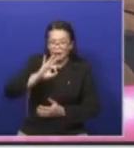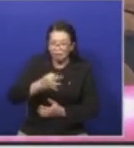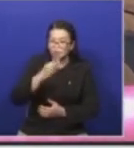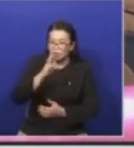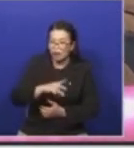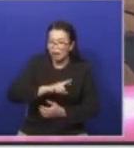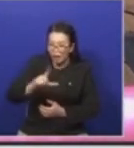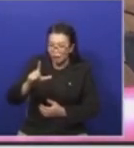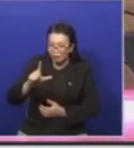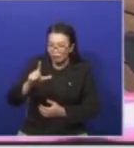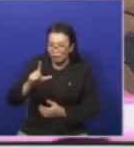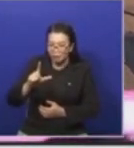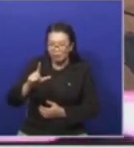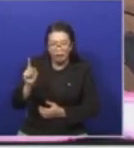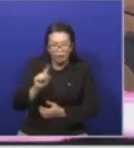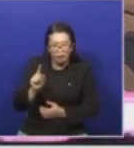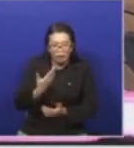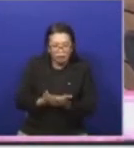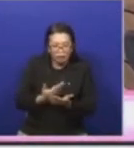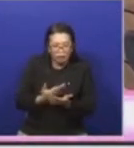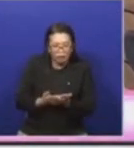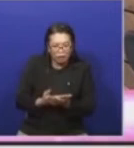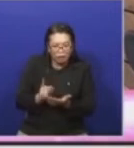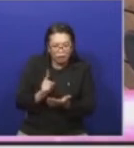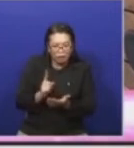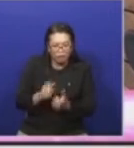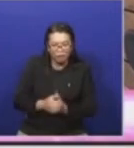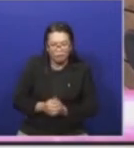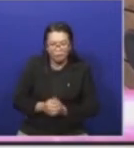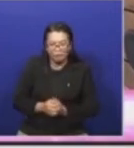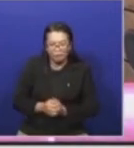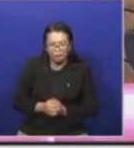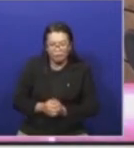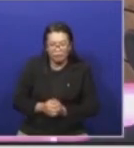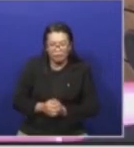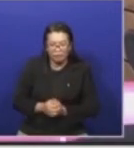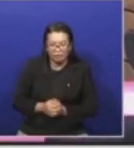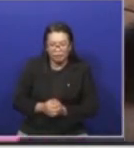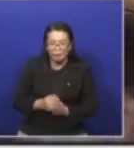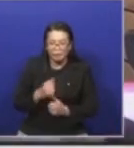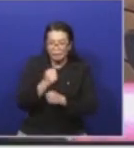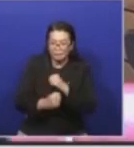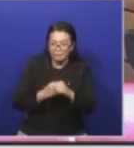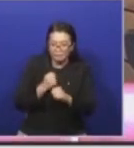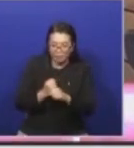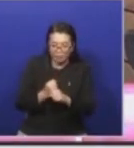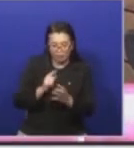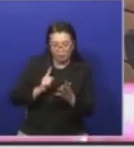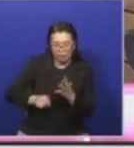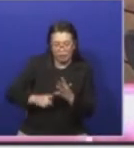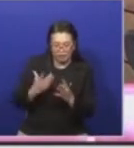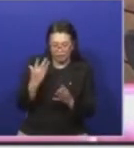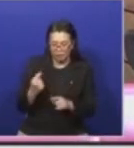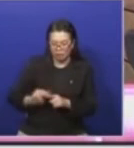านถึงจะใช้ไปจนหมดเหลืออยู่ 5,000 แต่ปลายปีงบประมาณนี้เหลืออีกเพียงแค่3เดือน